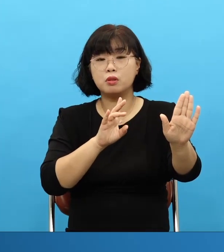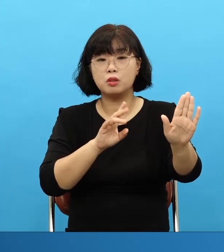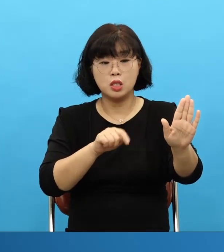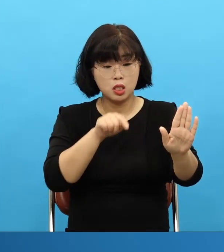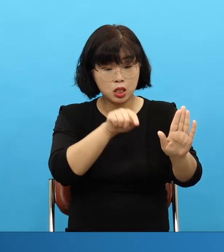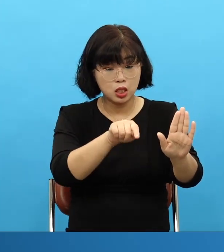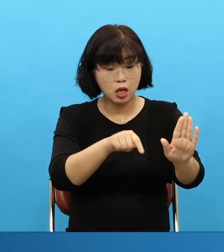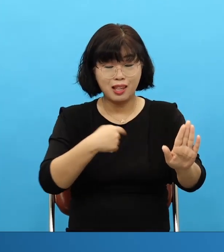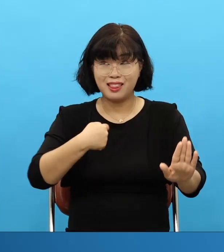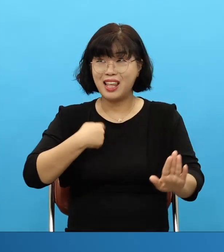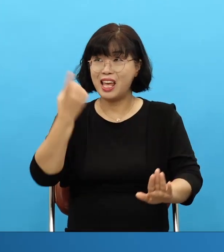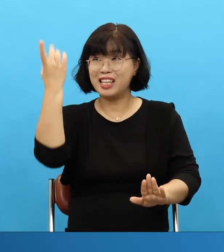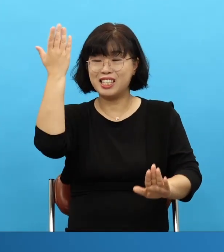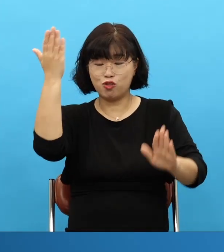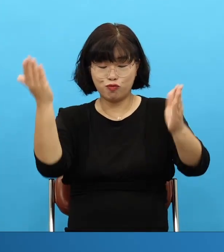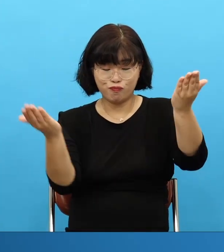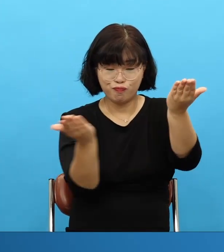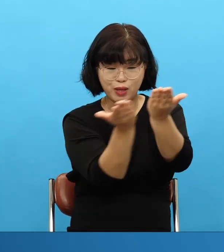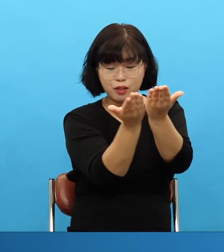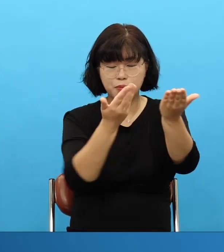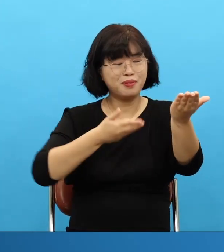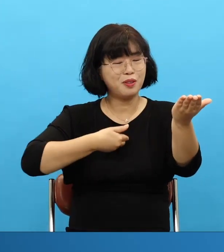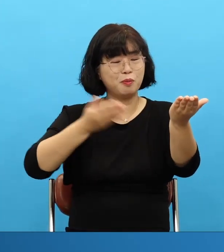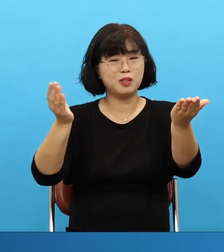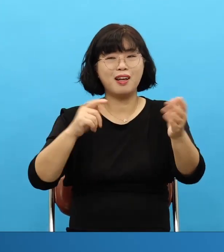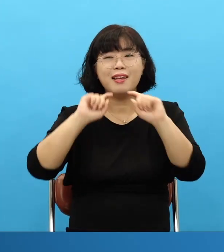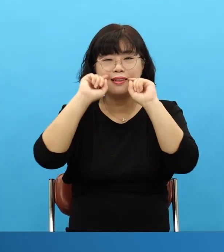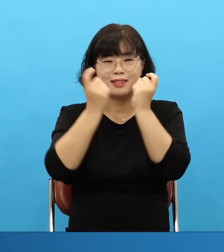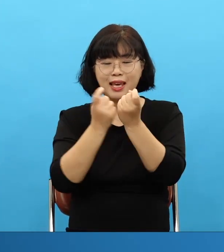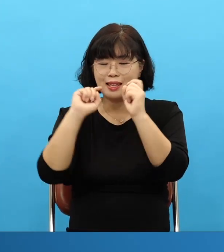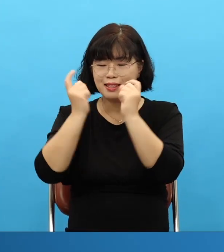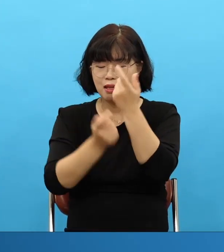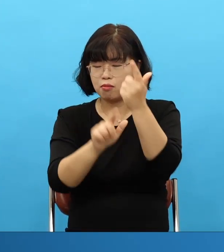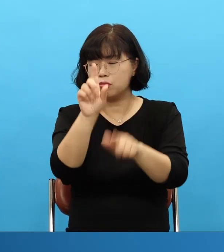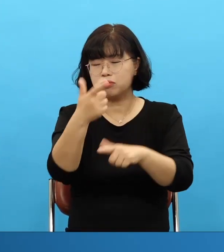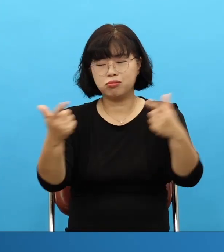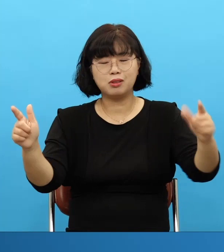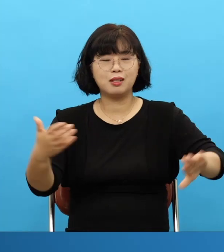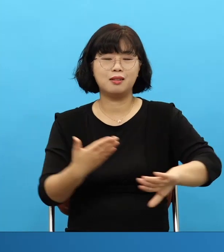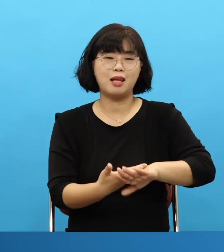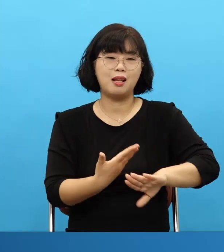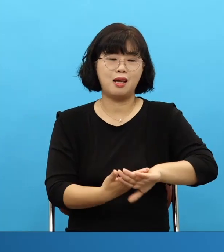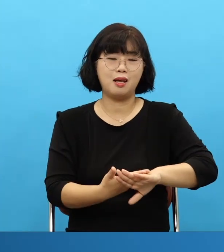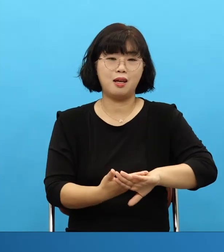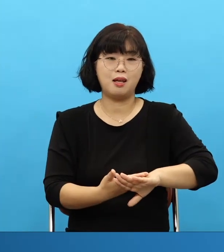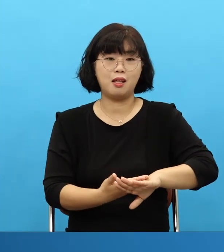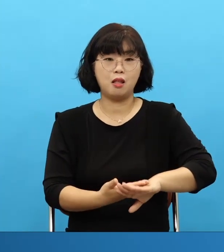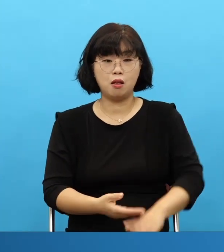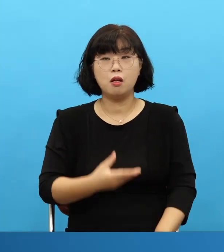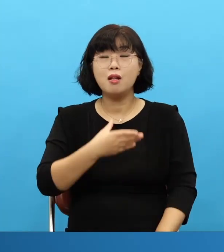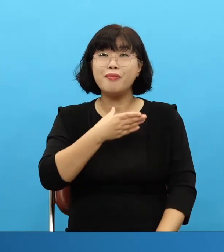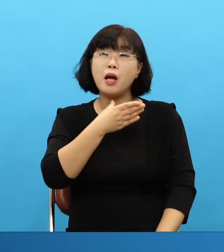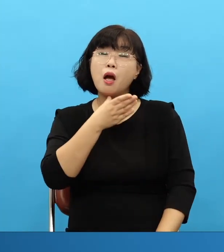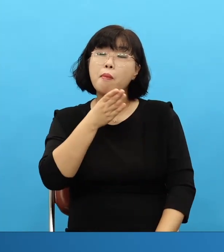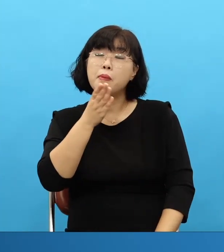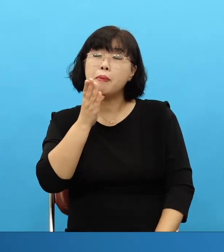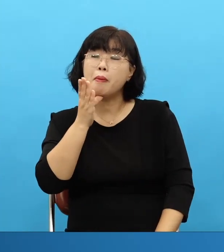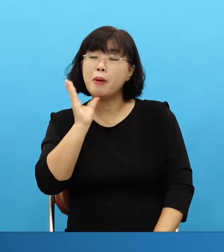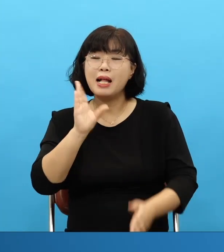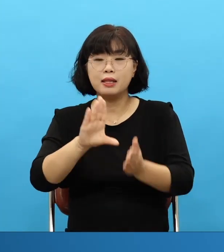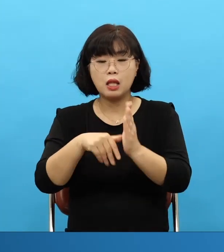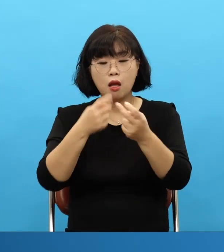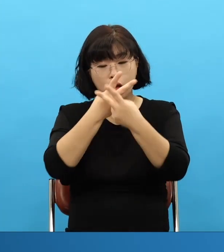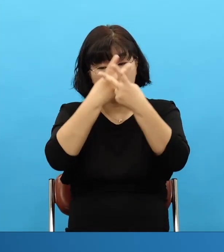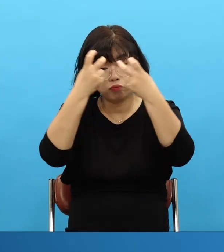나이가 들면 주무실 때 거의 다 입을 벌려요. And most people, as you get 이게 older, when you 벌어진다니까? sleep,